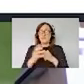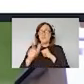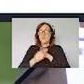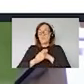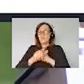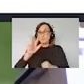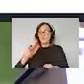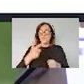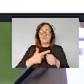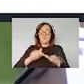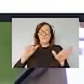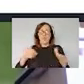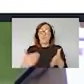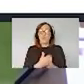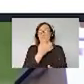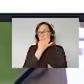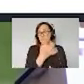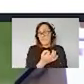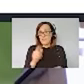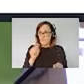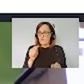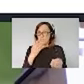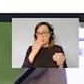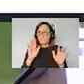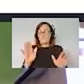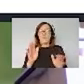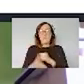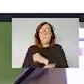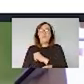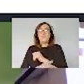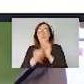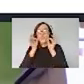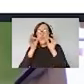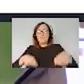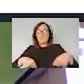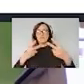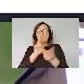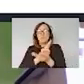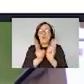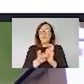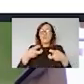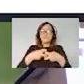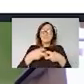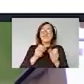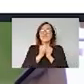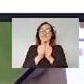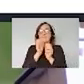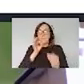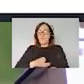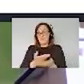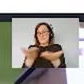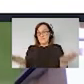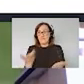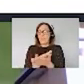907326, ale powinno się pojawić nowe pytanie też u Państwa, podstawy dobrego webinaru, spotkania, zdaniem Państwa. Dlaczego o to pytam?